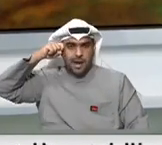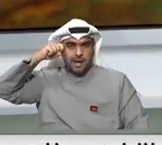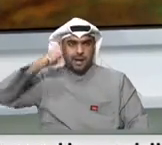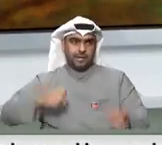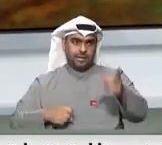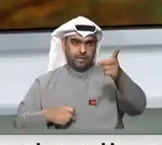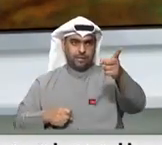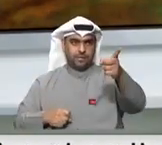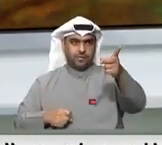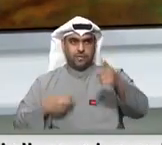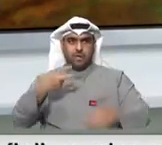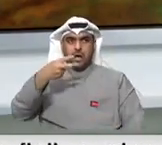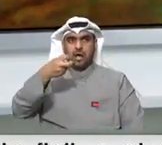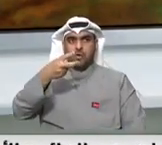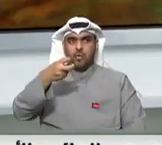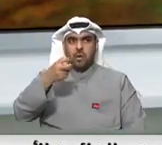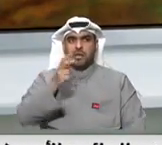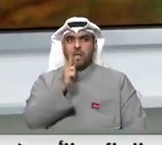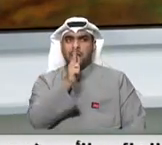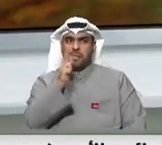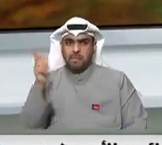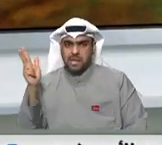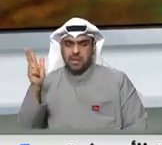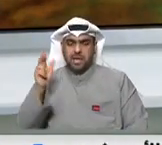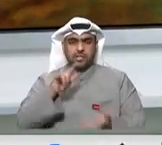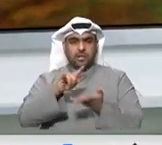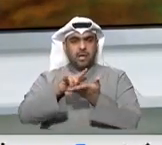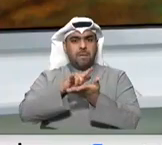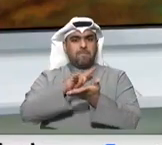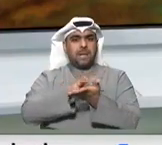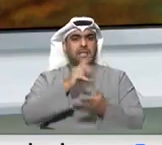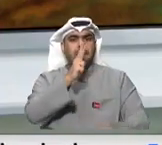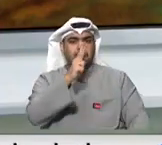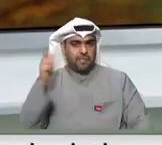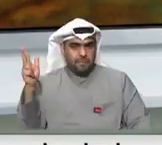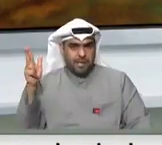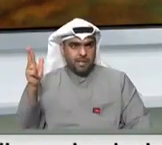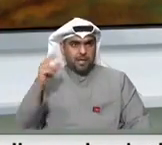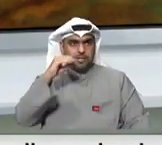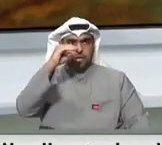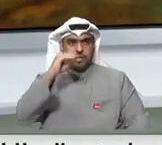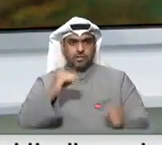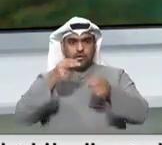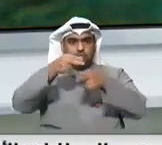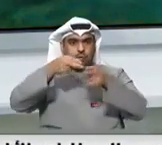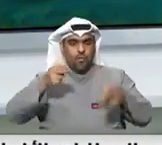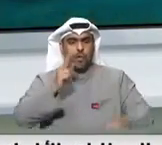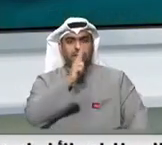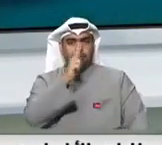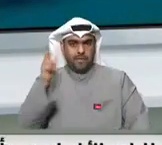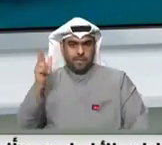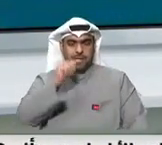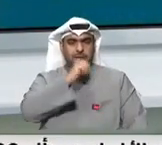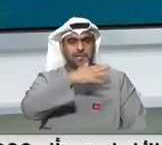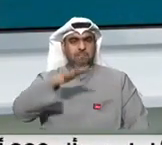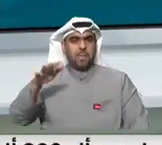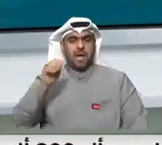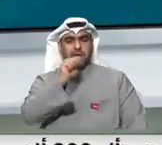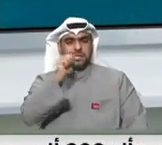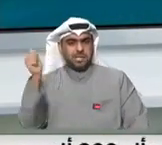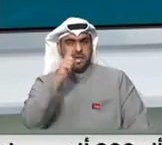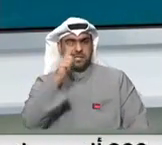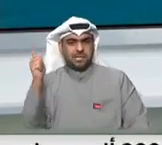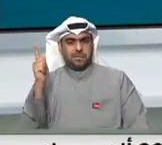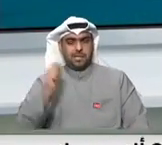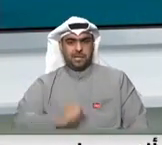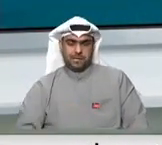المناطق الساحلية متفاوتة ما بين 17 إلى 18 درجة مئوية مع استمرار الرياح الشمالية الغربية